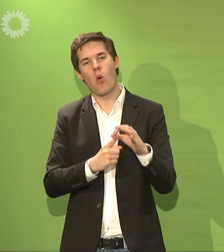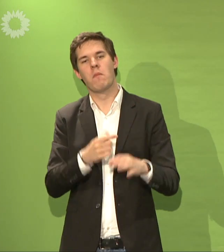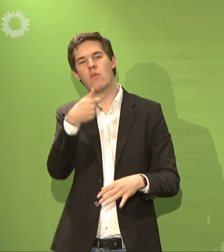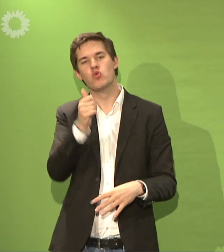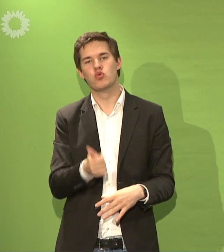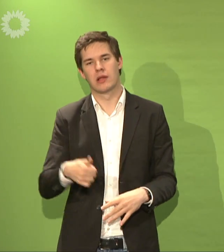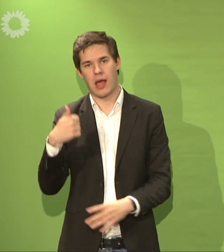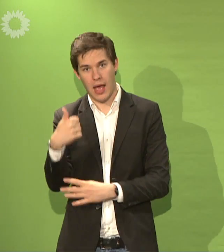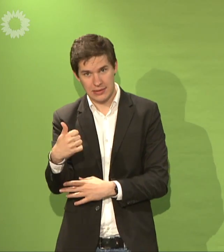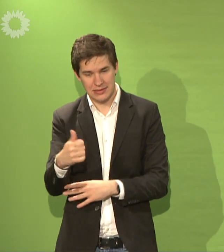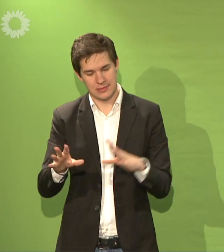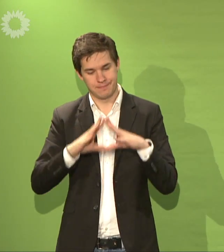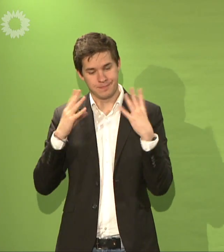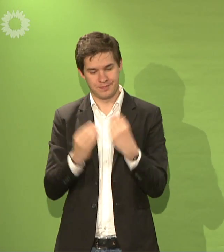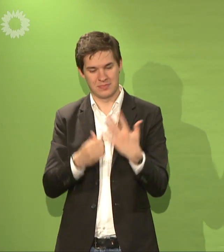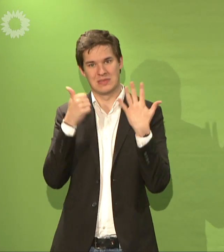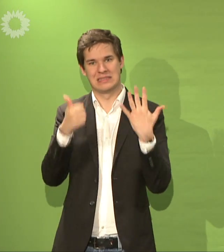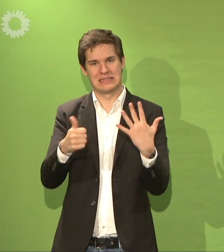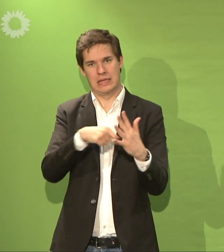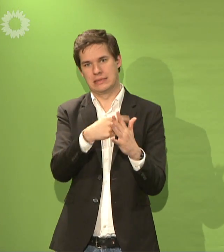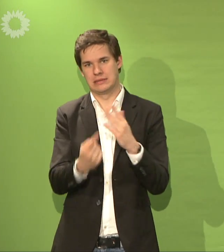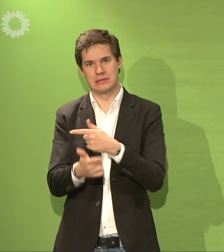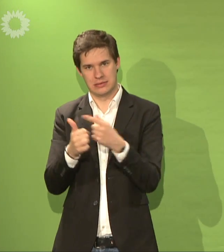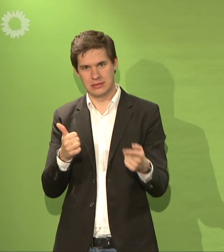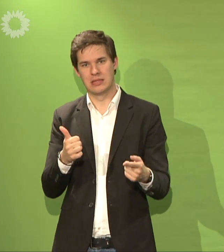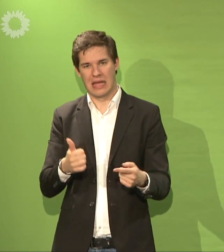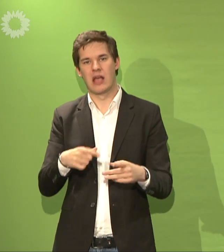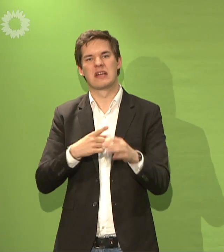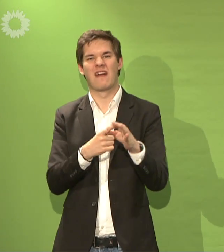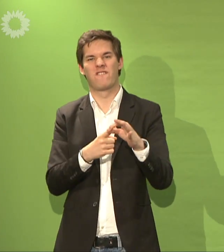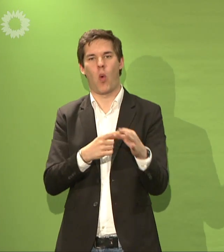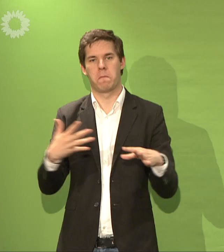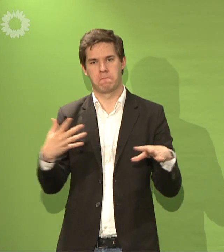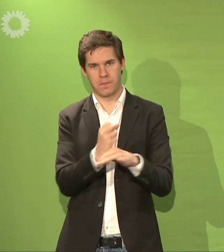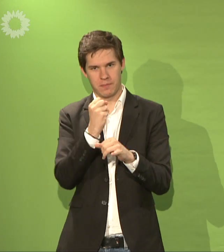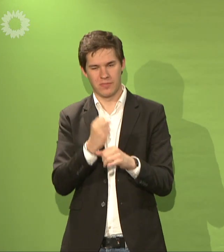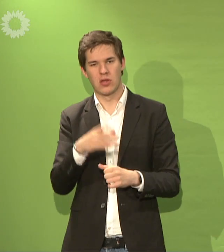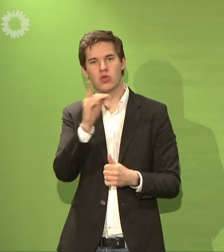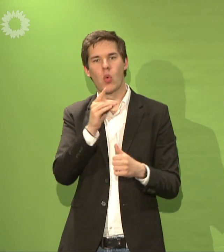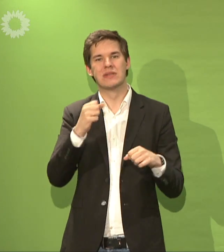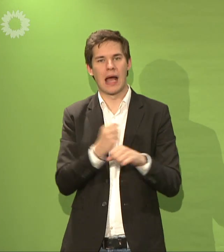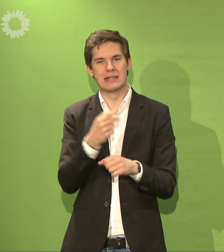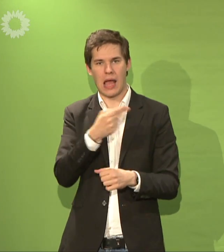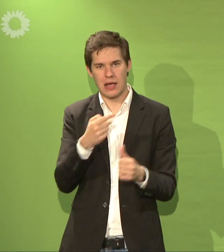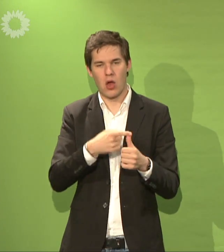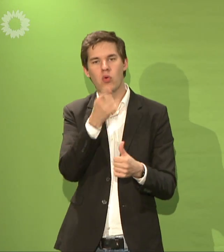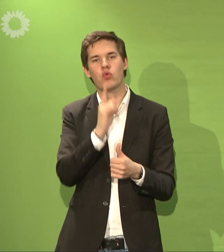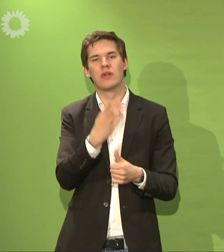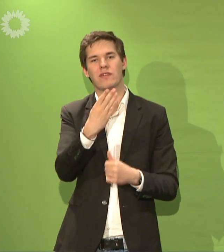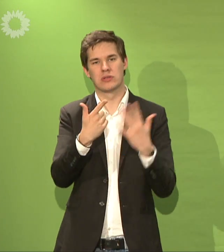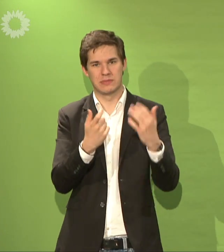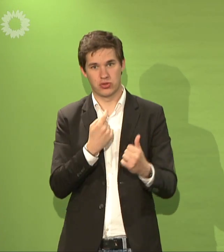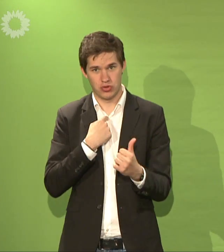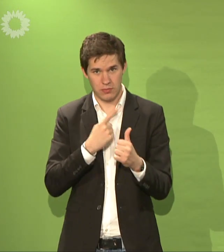101. Alle 6 Kandidatinnen und Kandidaten haben das Quorum erreicht. Doris Eisenmenger ist mit 174